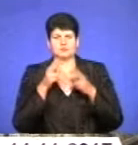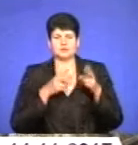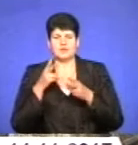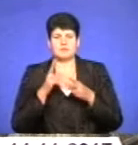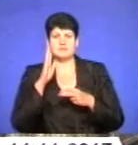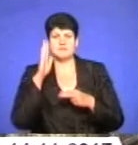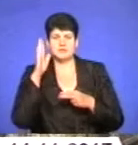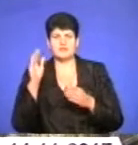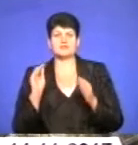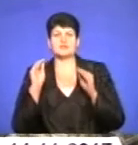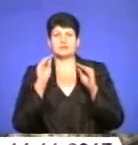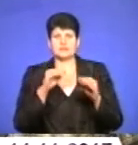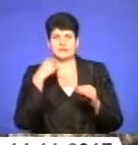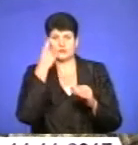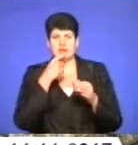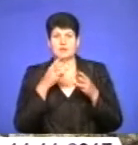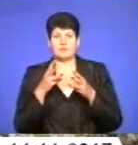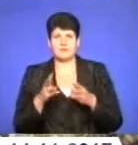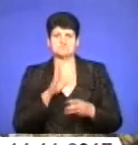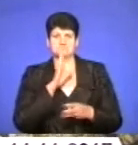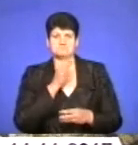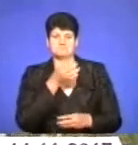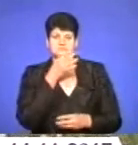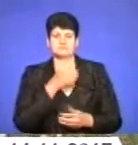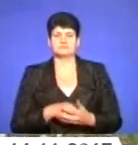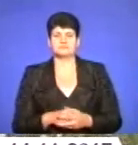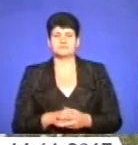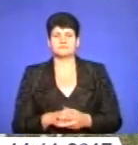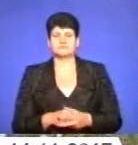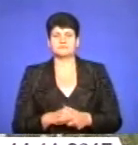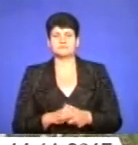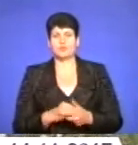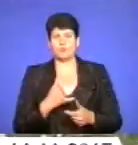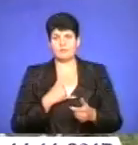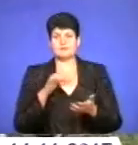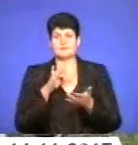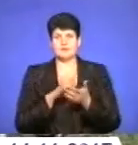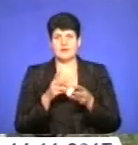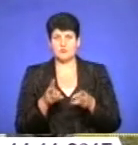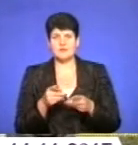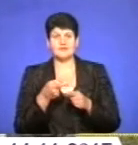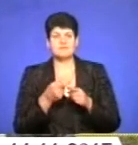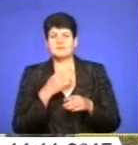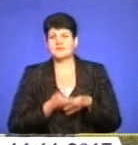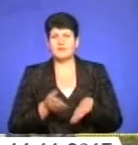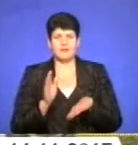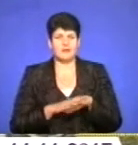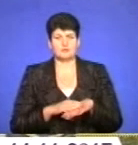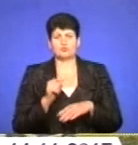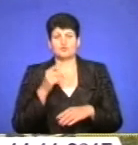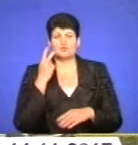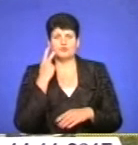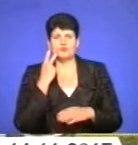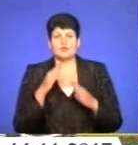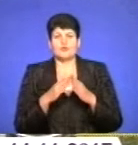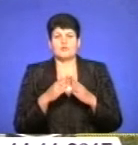перспектива встановити індивідуальне опалення дівчині до вподоби. У мене наразі центральне опалення. З ним складно, тому що постійно вдома